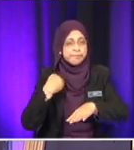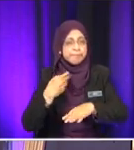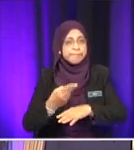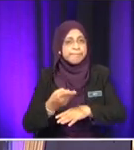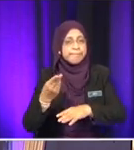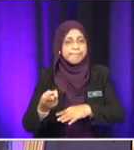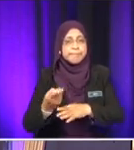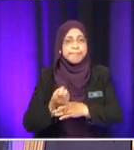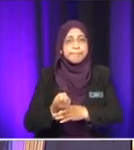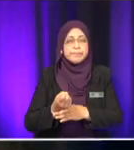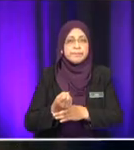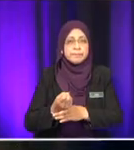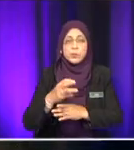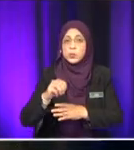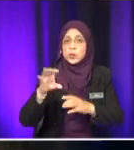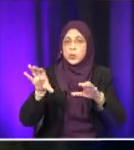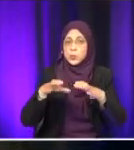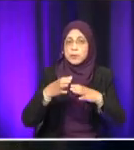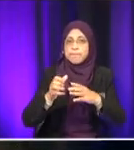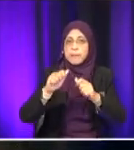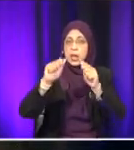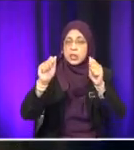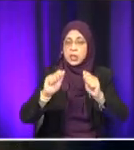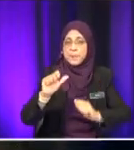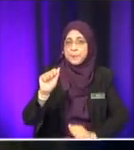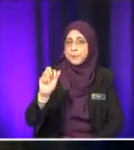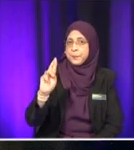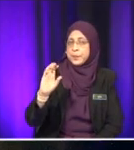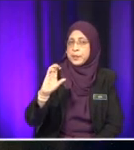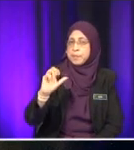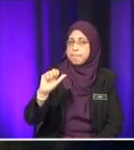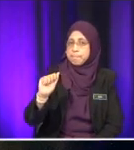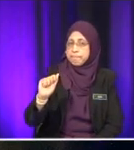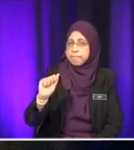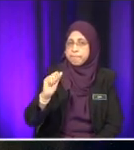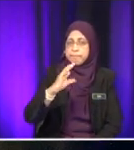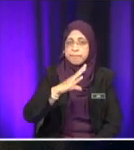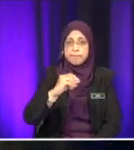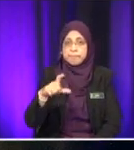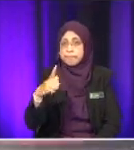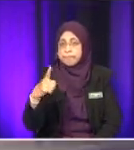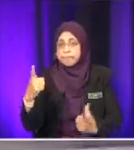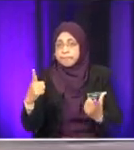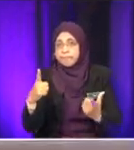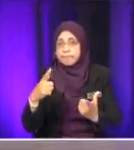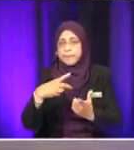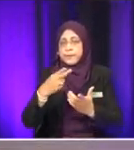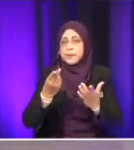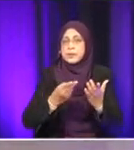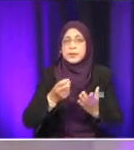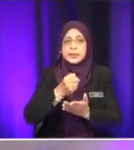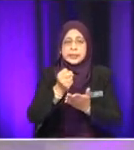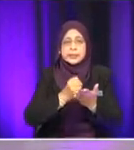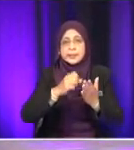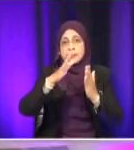karya seni Arca dan eee yang lain ini adalah hasil karya seni